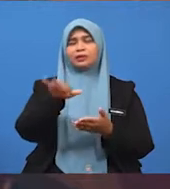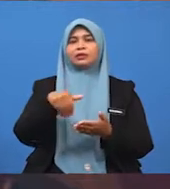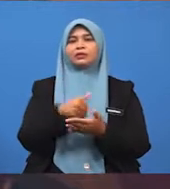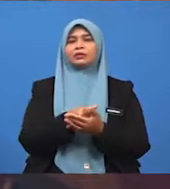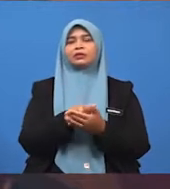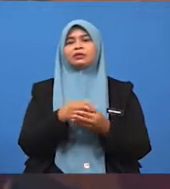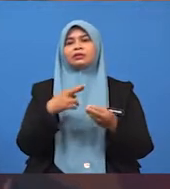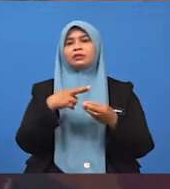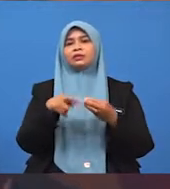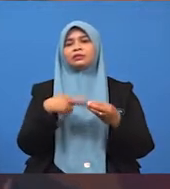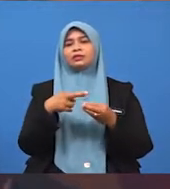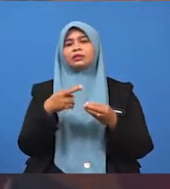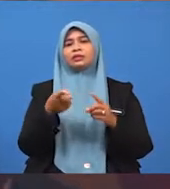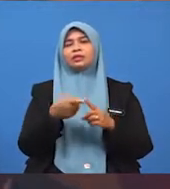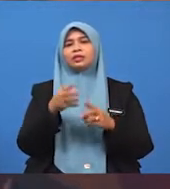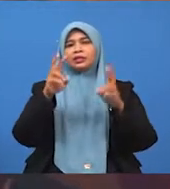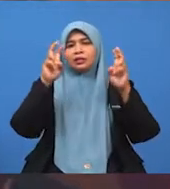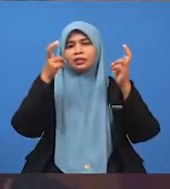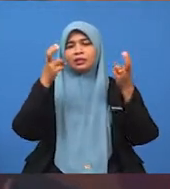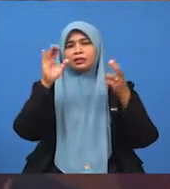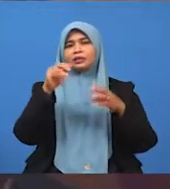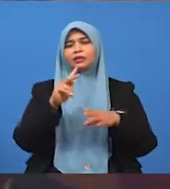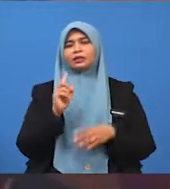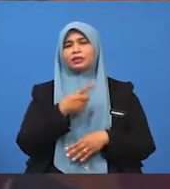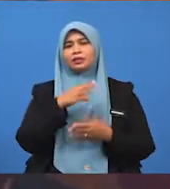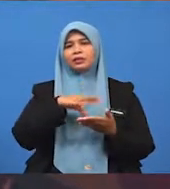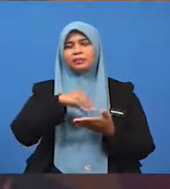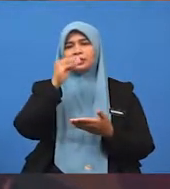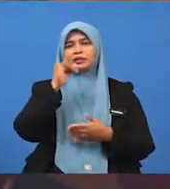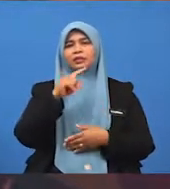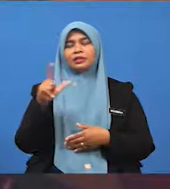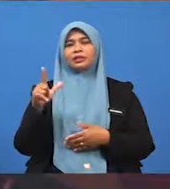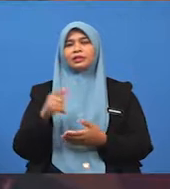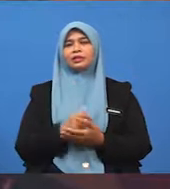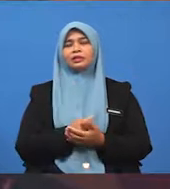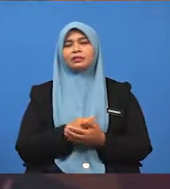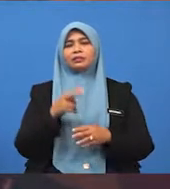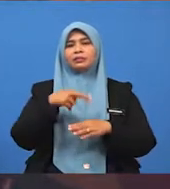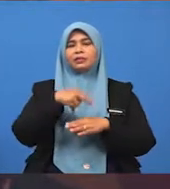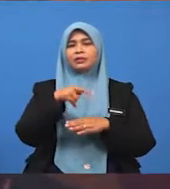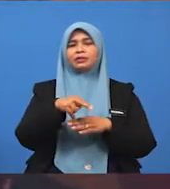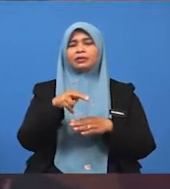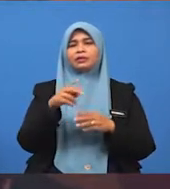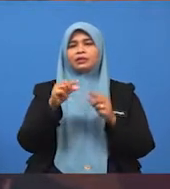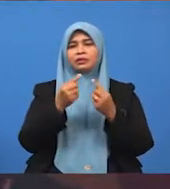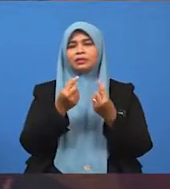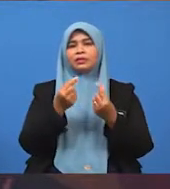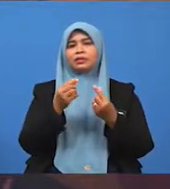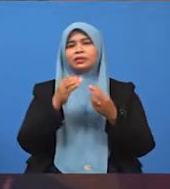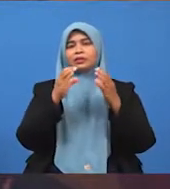secara berperingkat atau beransur sebenarnya adalah supaya